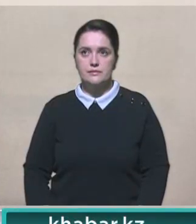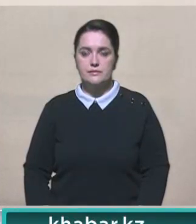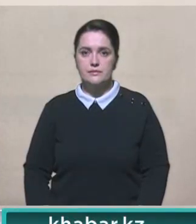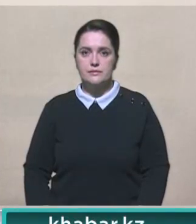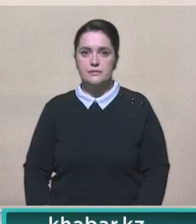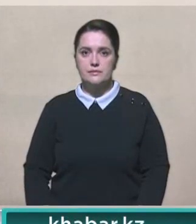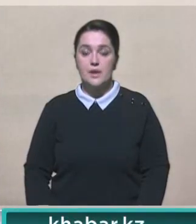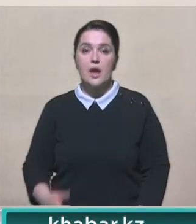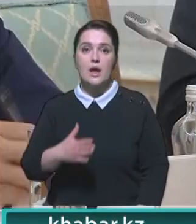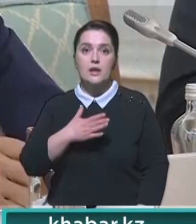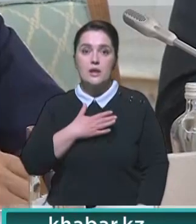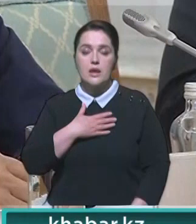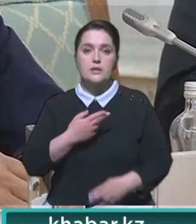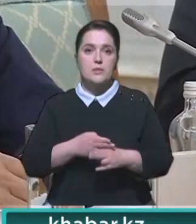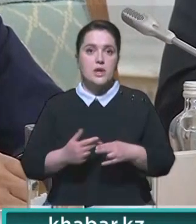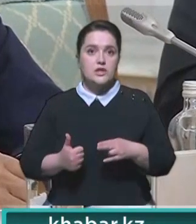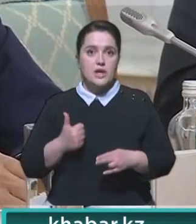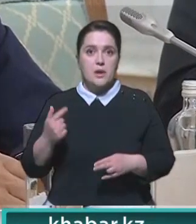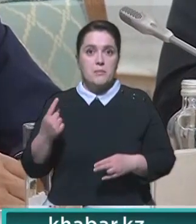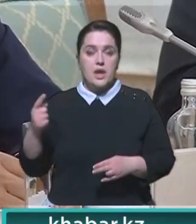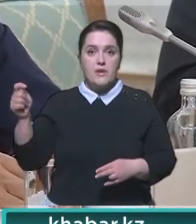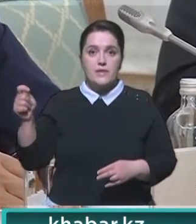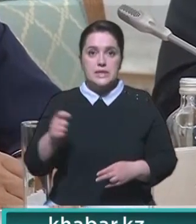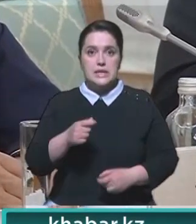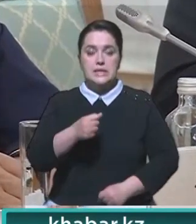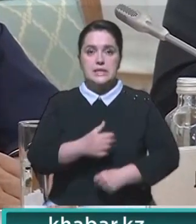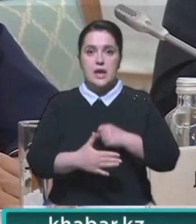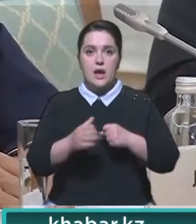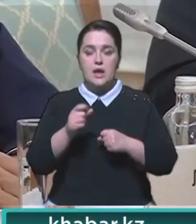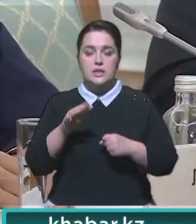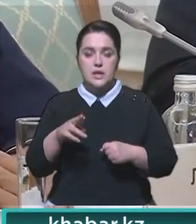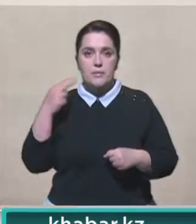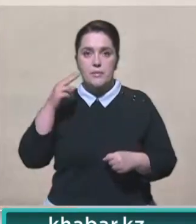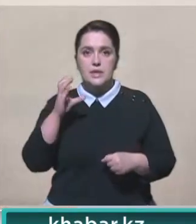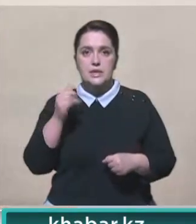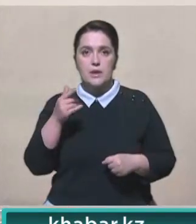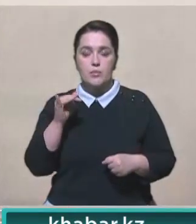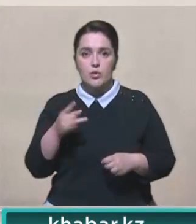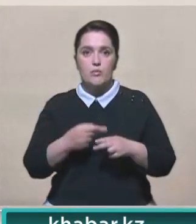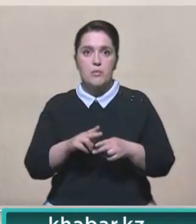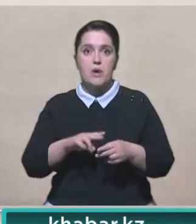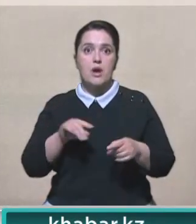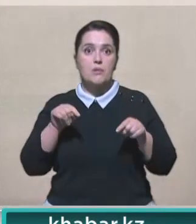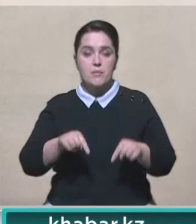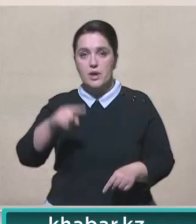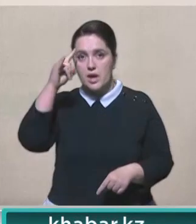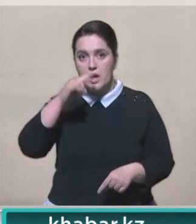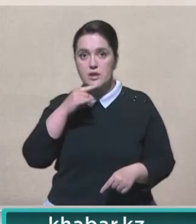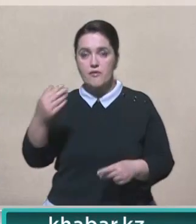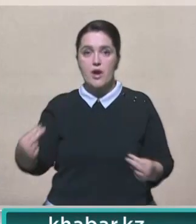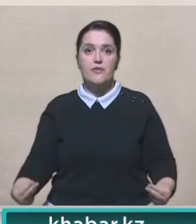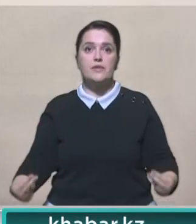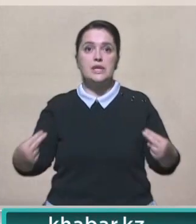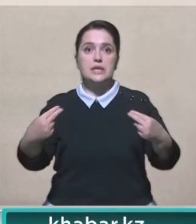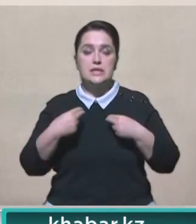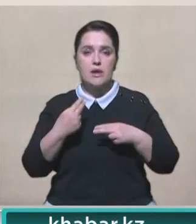для нас большая честь что первый Визит в Центральную Азию президент Сингапура совершает именно в Казахстан ваш визит в нашу